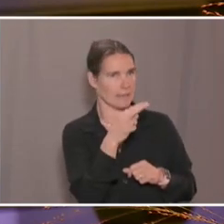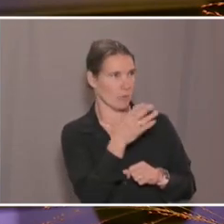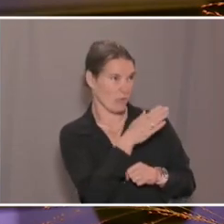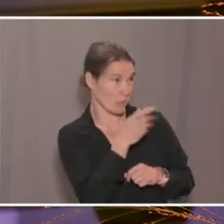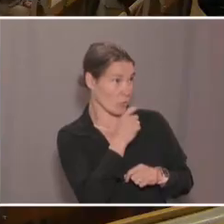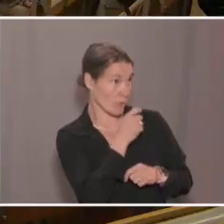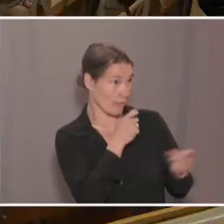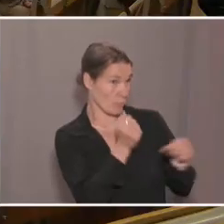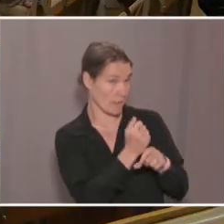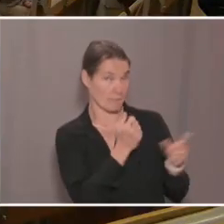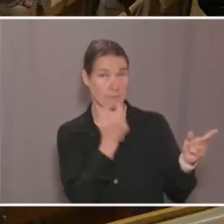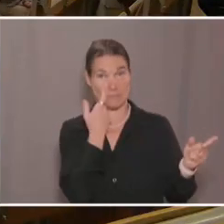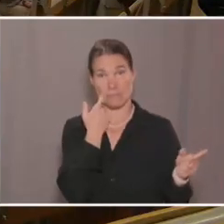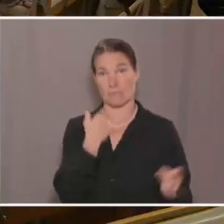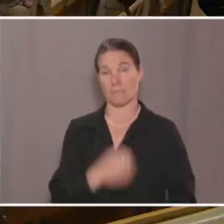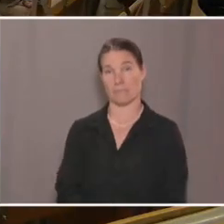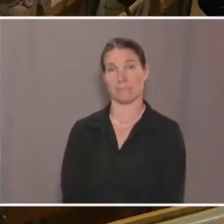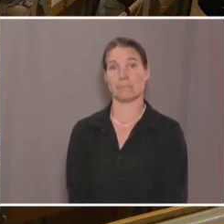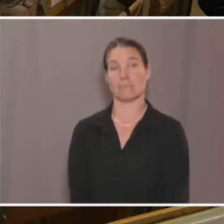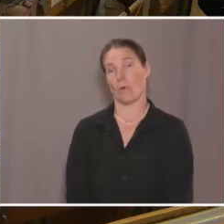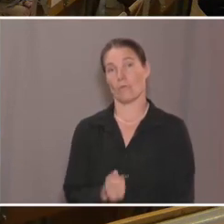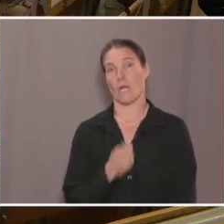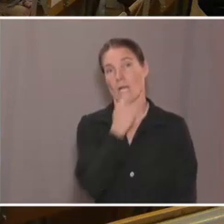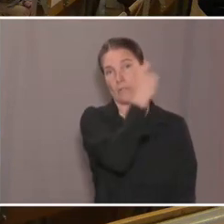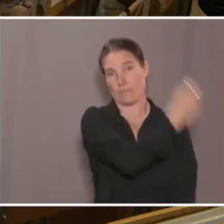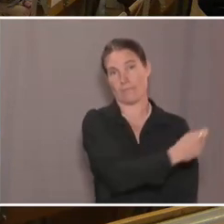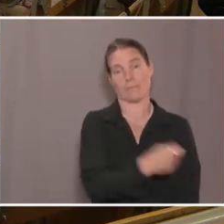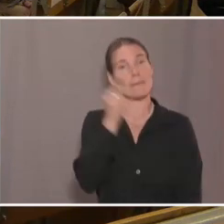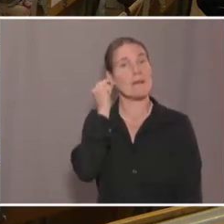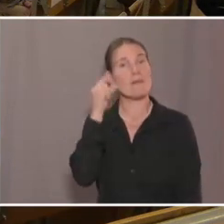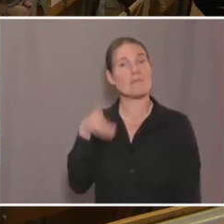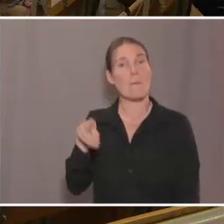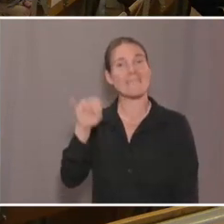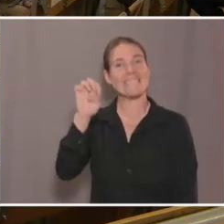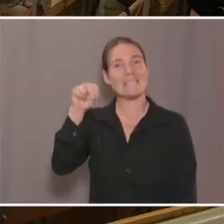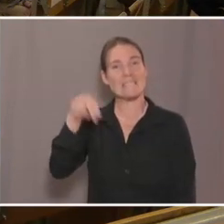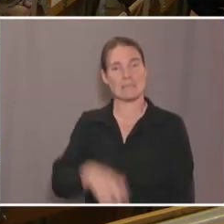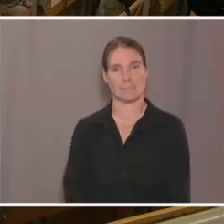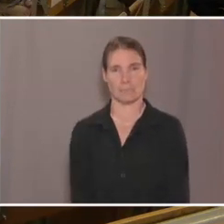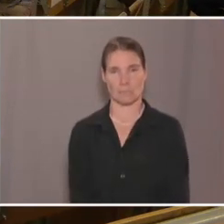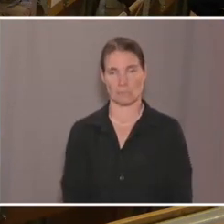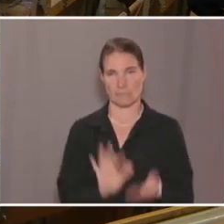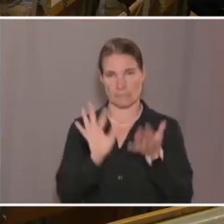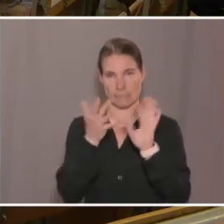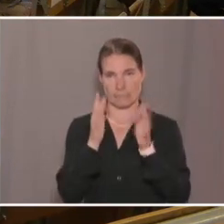machen? Wir können gleich übergeben. Frau Brien, Ihre Bühne.